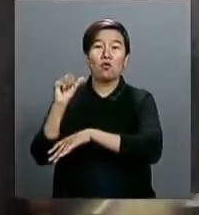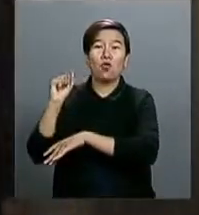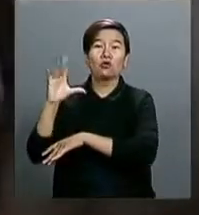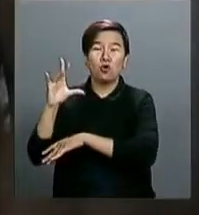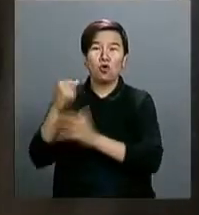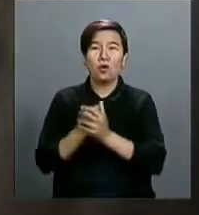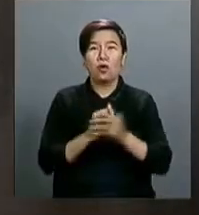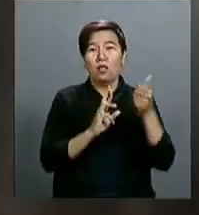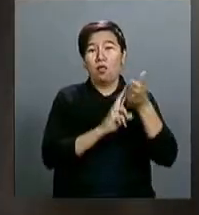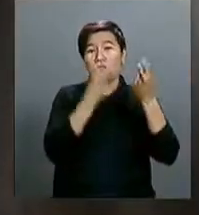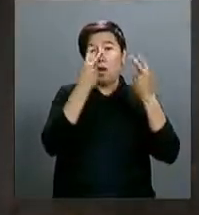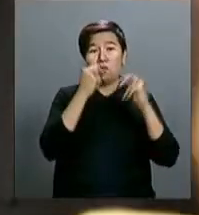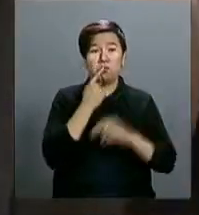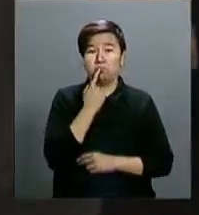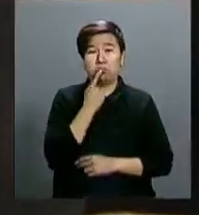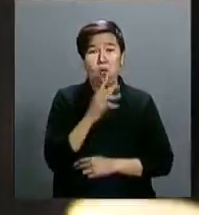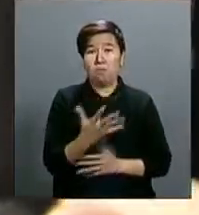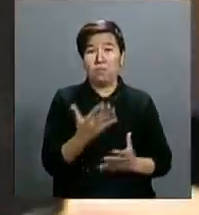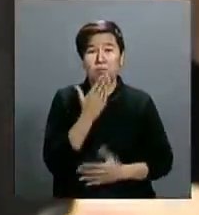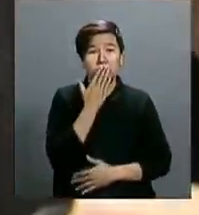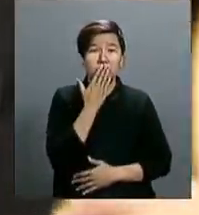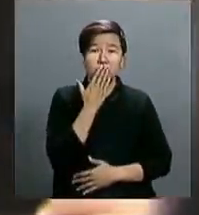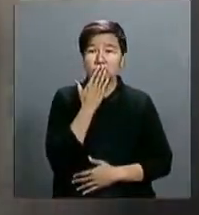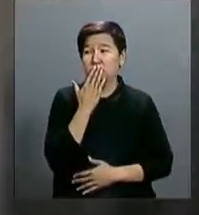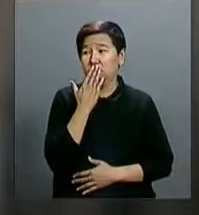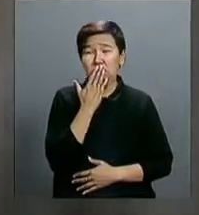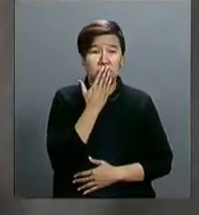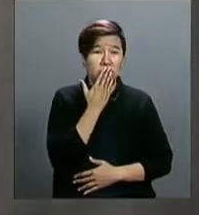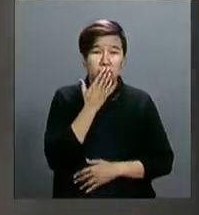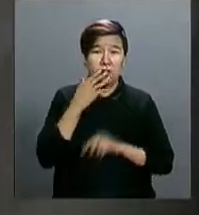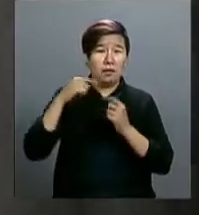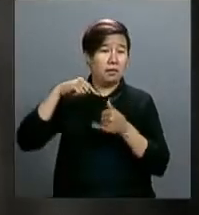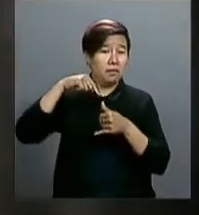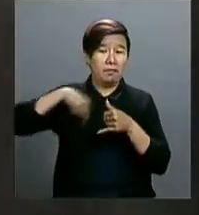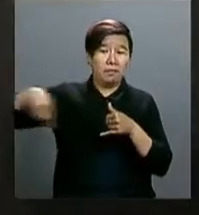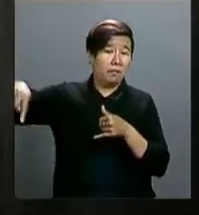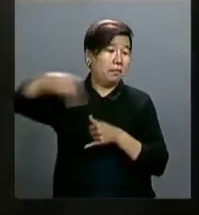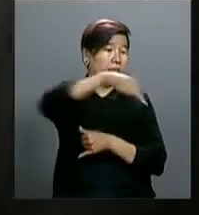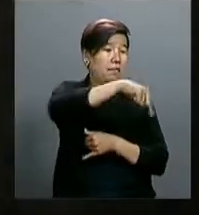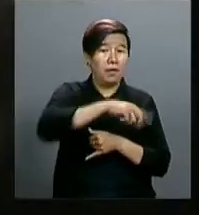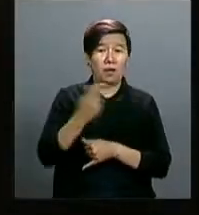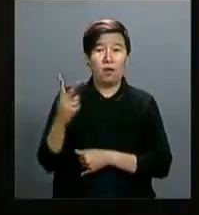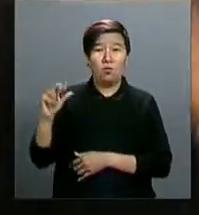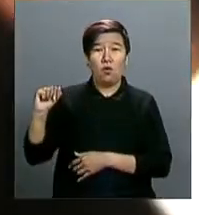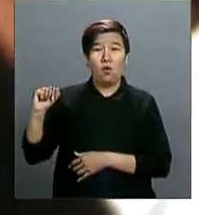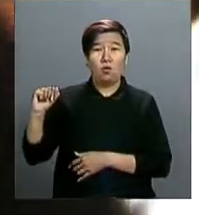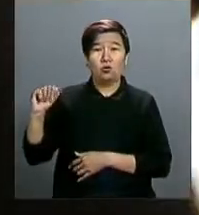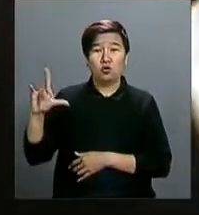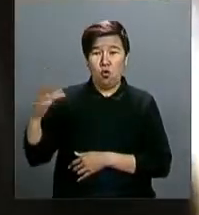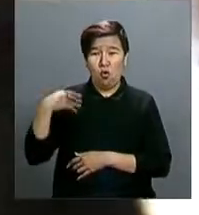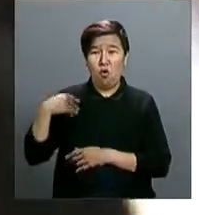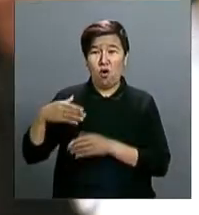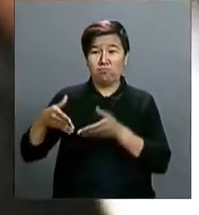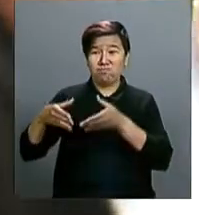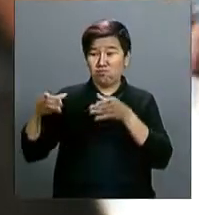ประวิตรไม่ตอบอะไรสักอย่างทั้งที่บริบทแวดล้อมยืนยันมาแล้วนะคะว่าพรรคของคสช.จะเปิดตัวภายในเดือนมิถุนาย